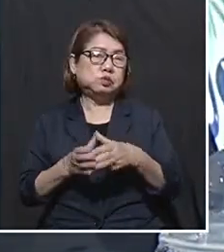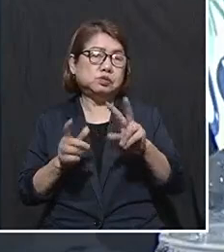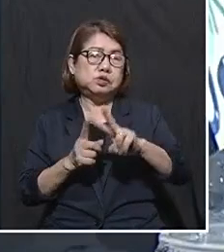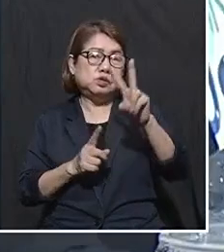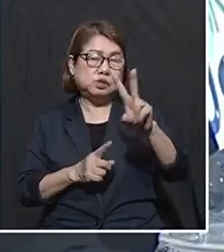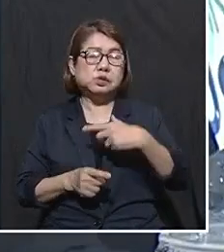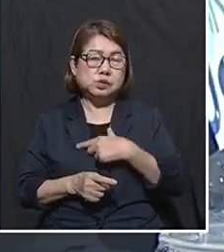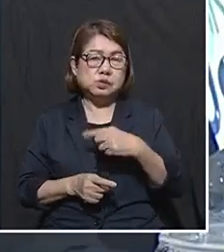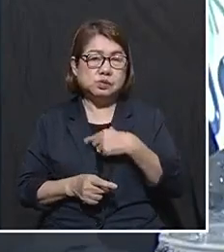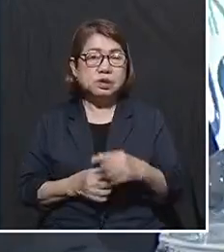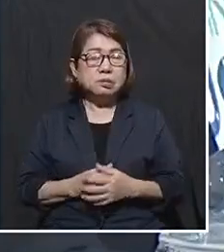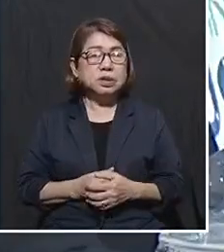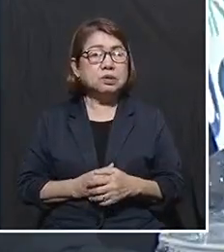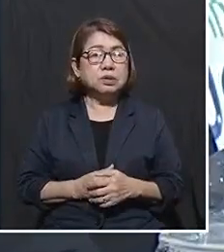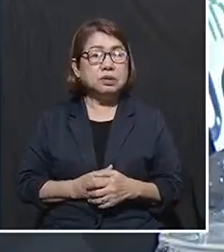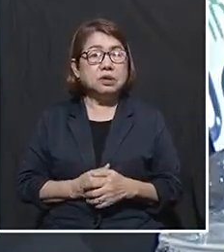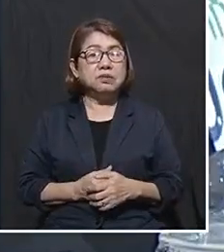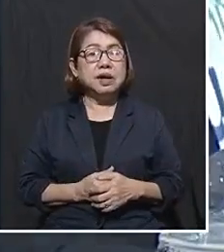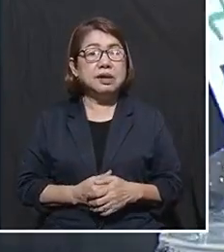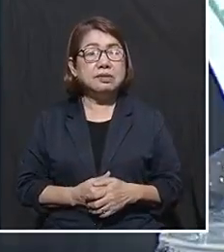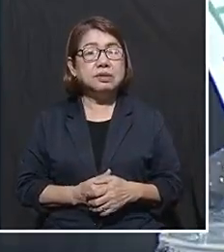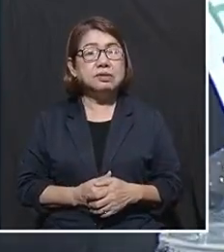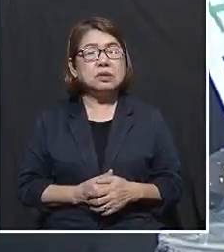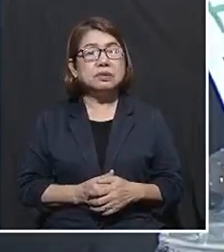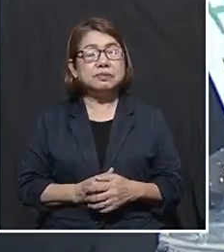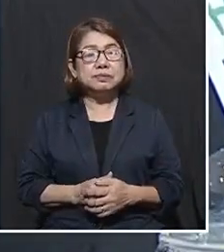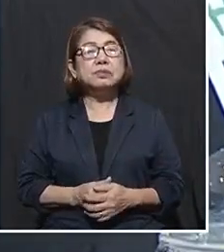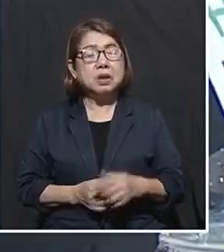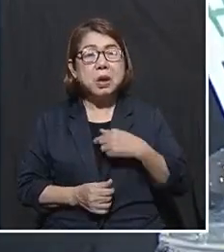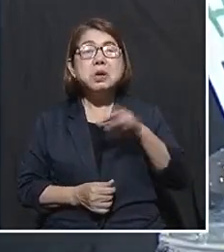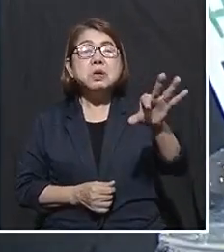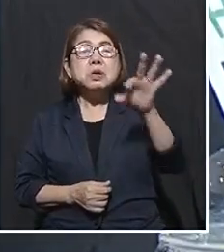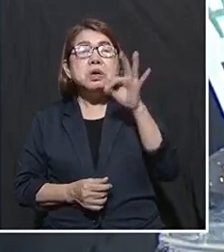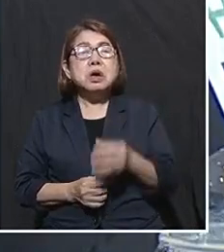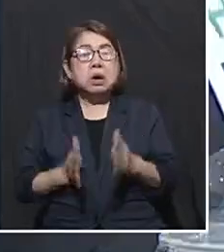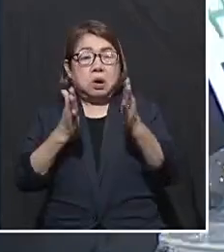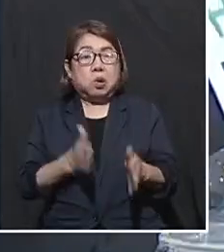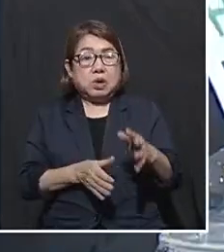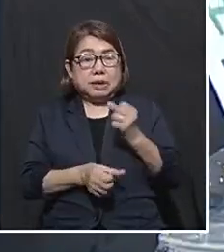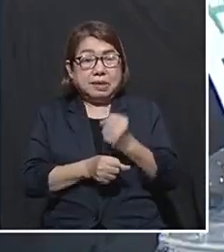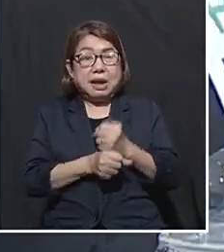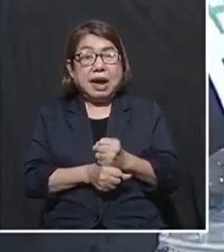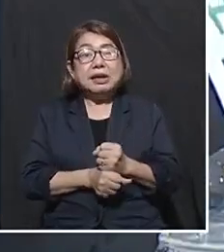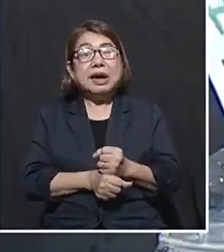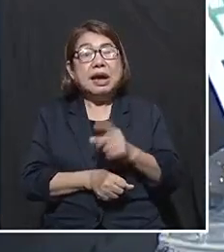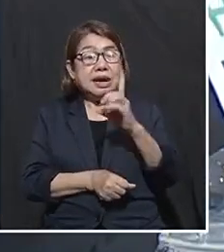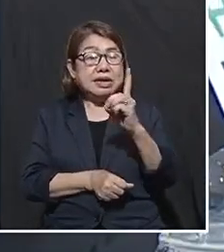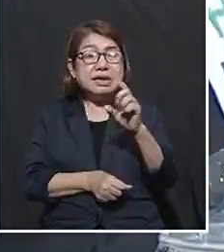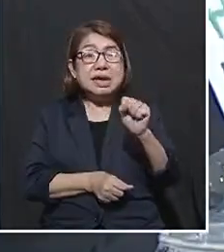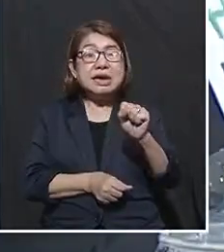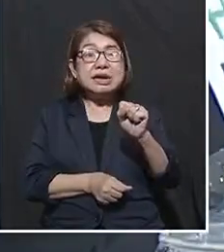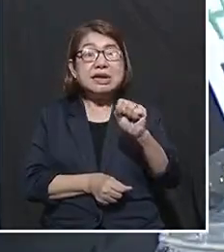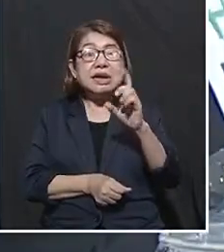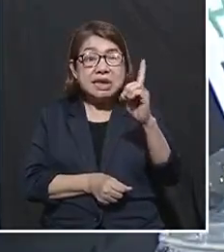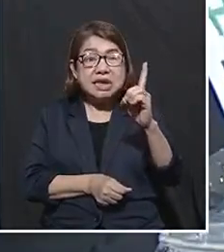ว DSD เลือกคนมาเป็น DSD เนี่ยสำคัญเลยนะใจต้องม